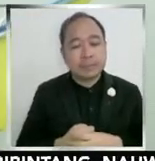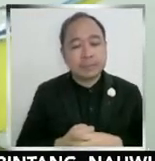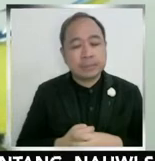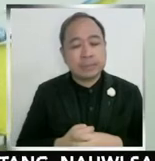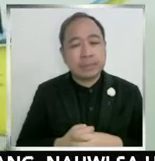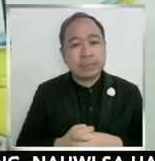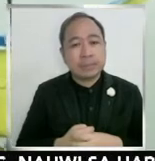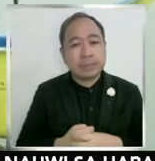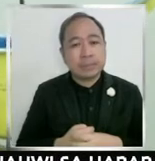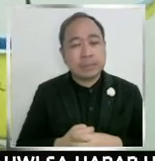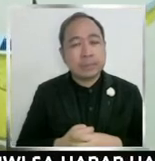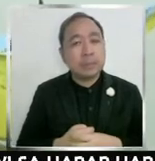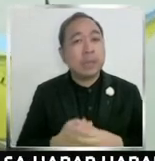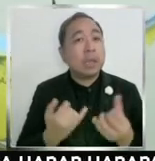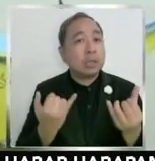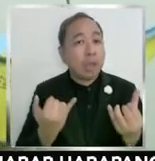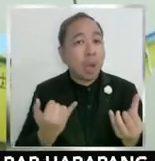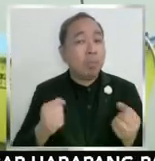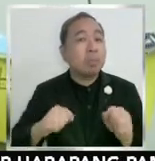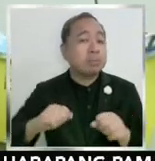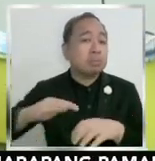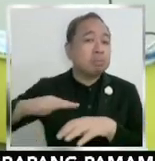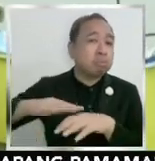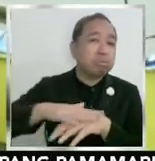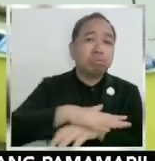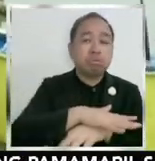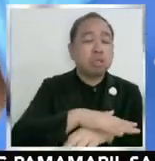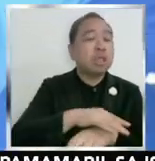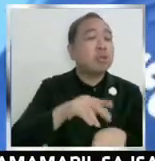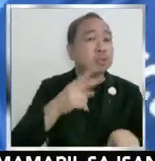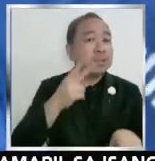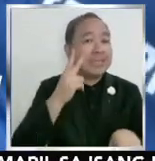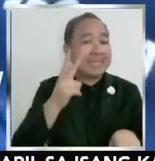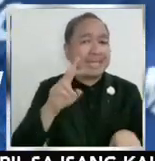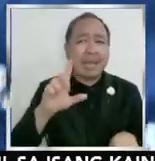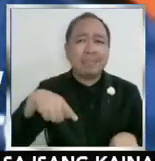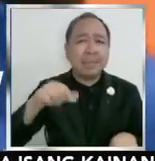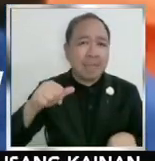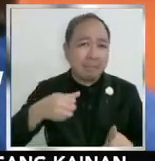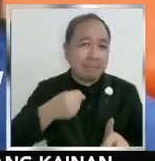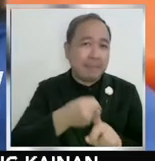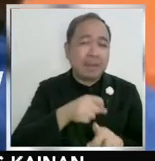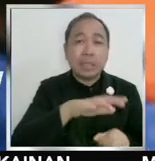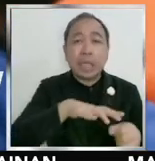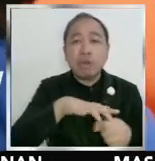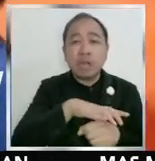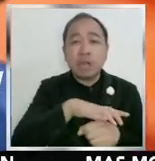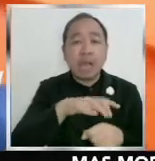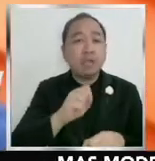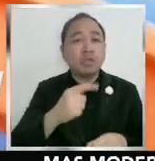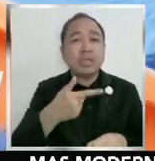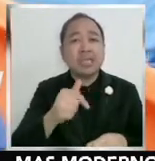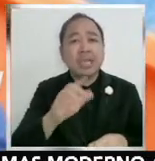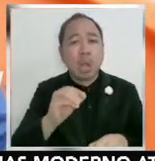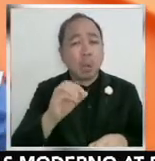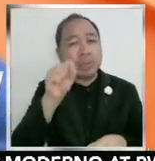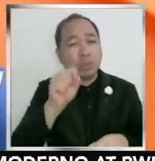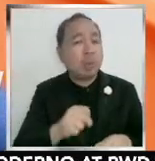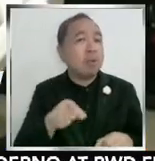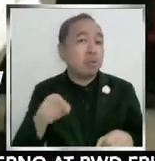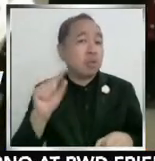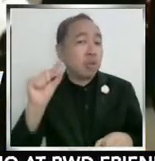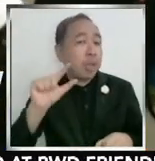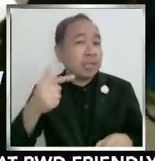Ngayong posibleng maaapektuhan ang Hinatuan sa Surigao del Sur ng low pressure area. Naghahanda ang lokal na pamahalaan sa posibleng pagbaha at pagguho ng